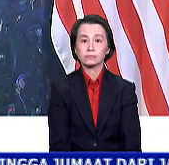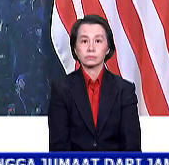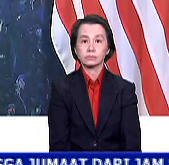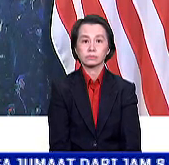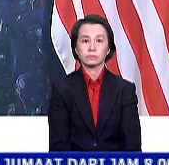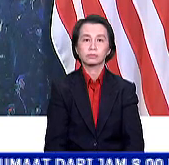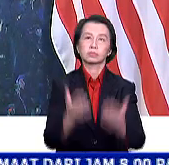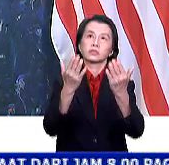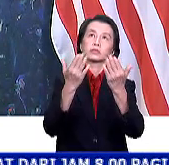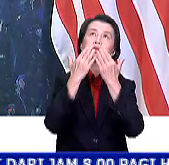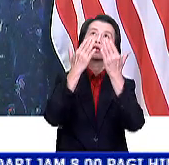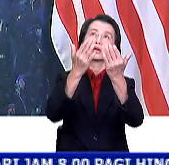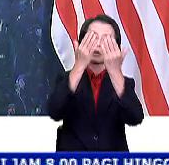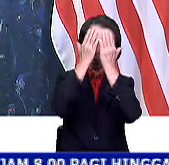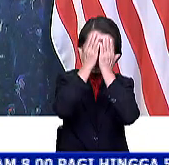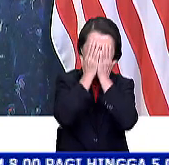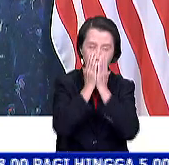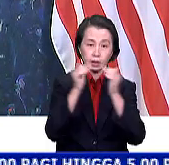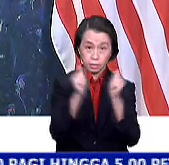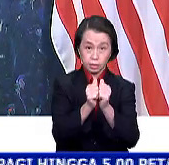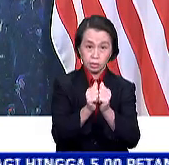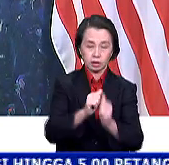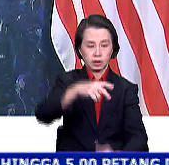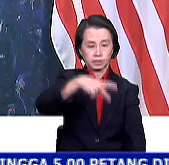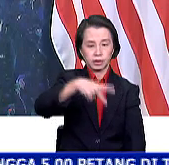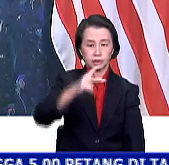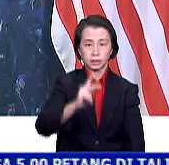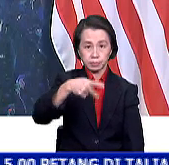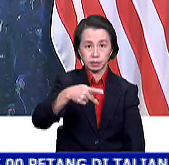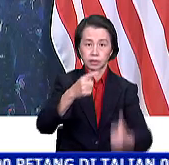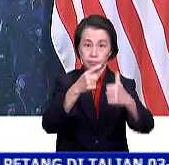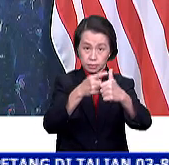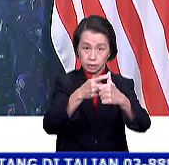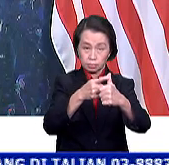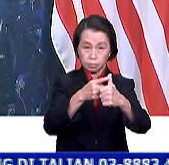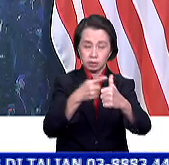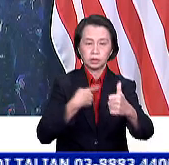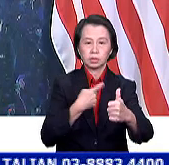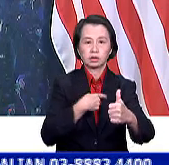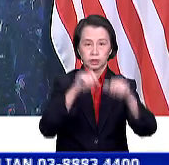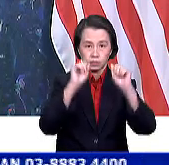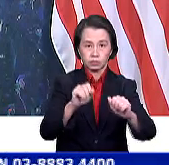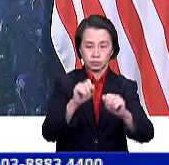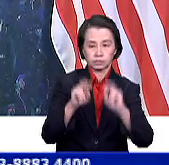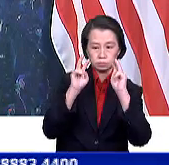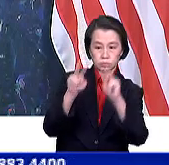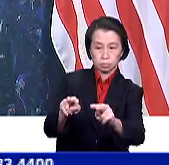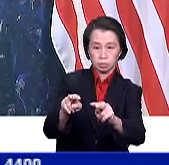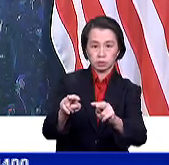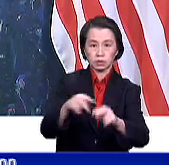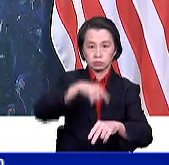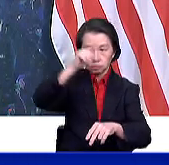Namun alhamdulillah, dengan pelaksanaan PKP fasa pertama ini, kita dapat menyaksikan